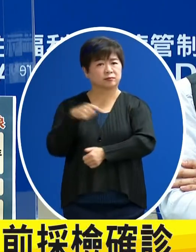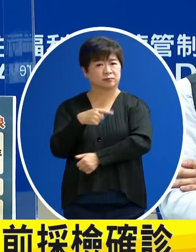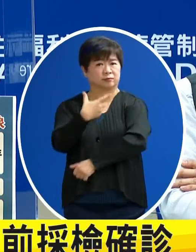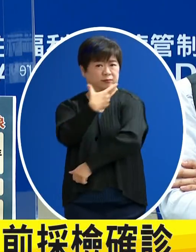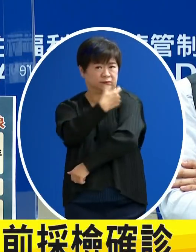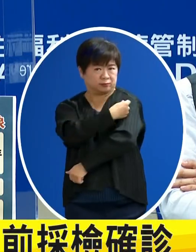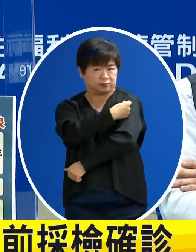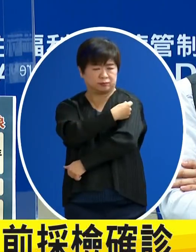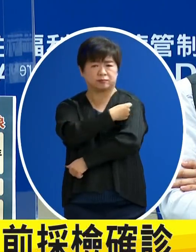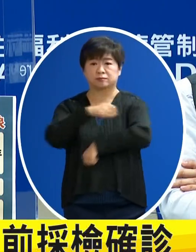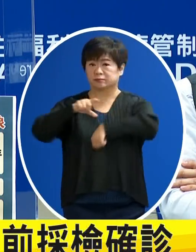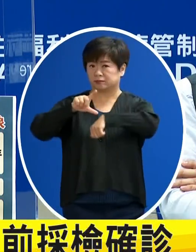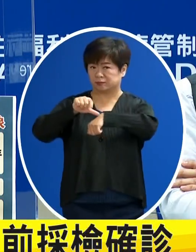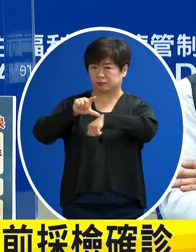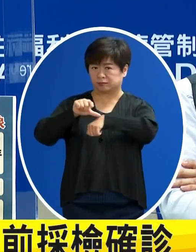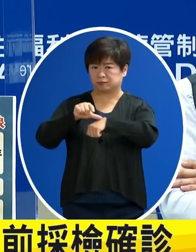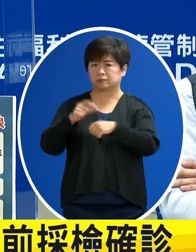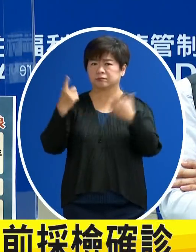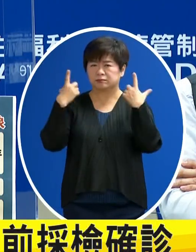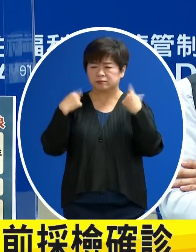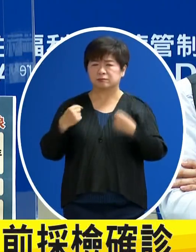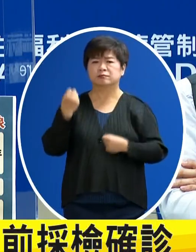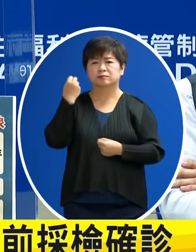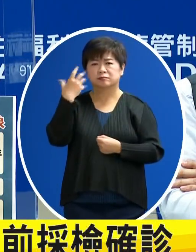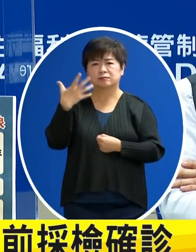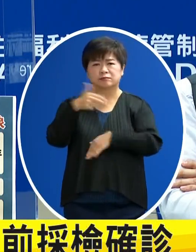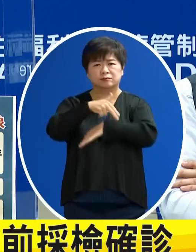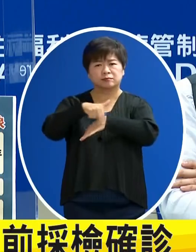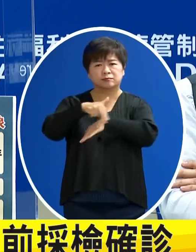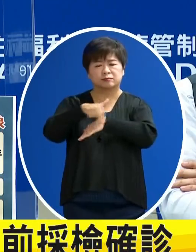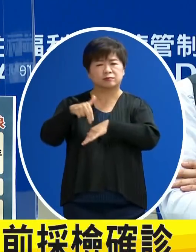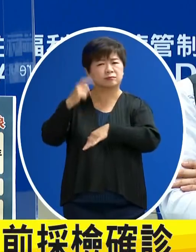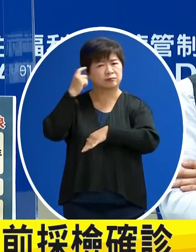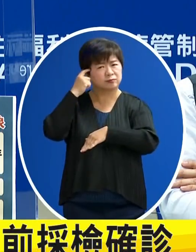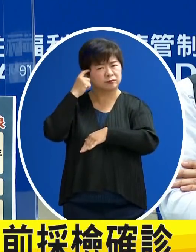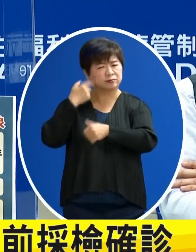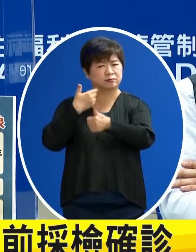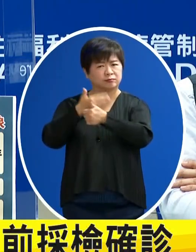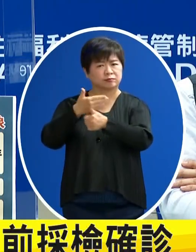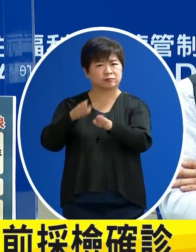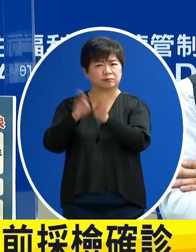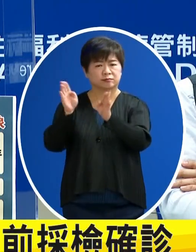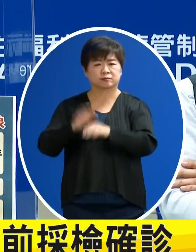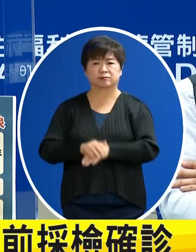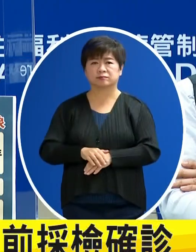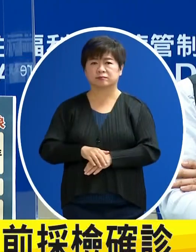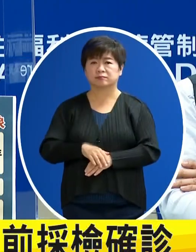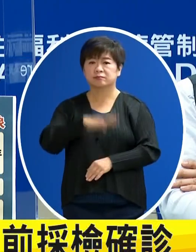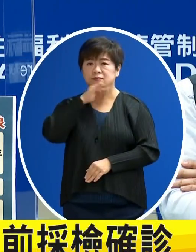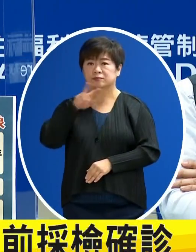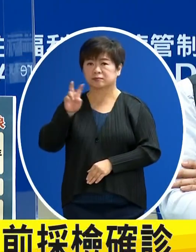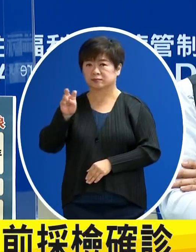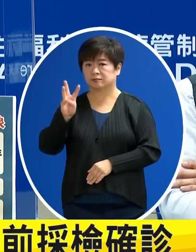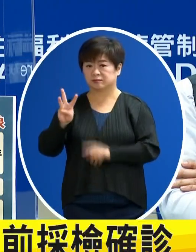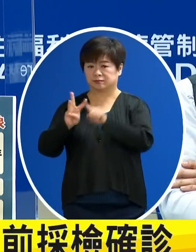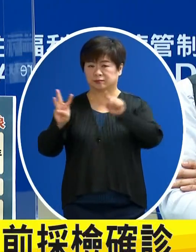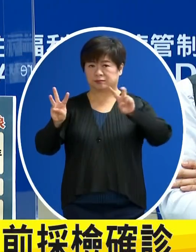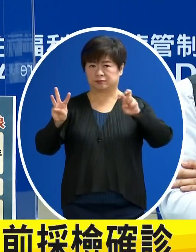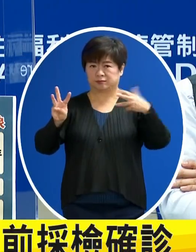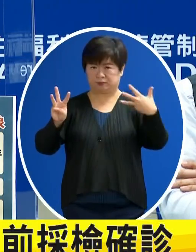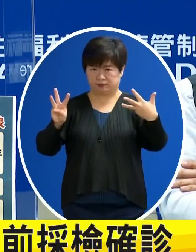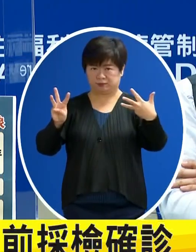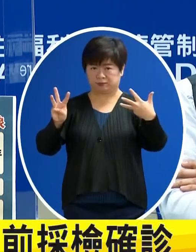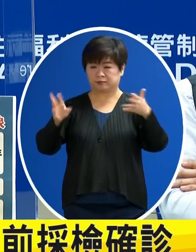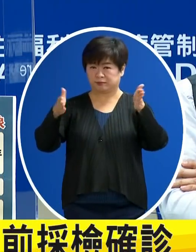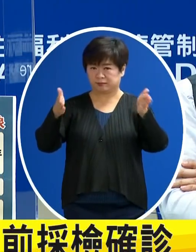打的时间本来就是说我们新开放的，新开放的就是23到28岁，